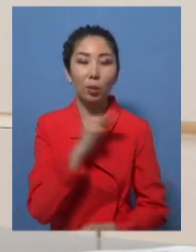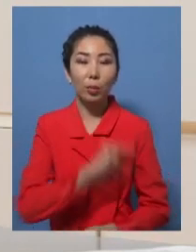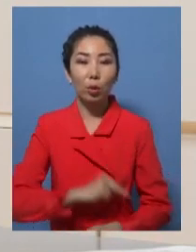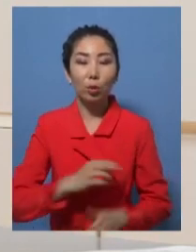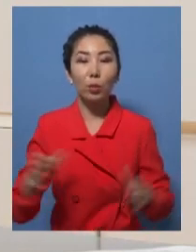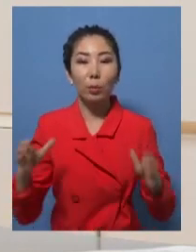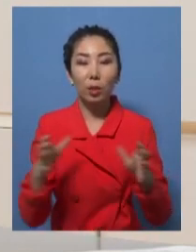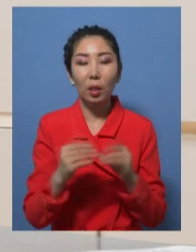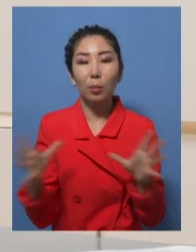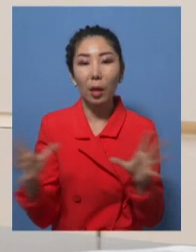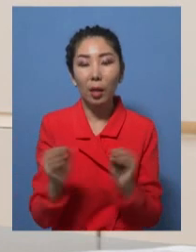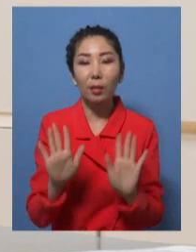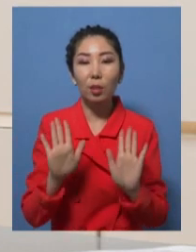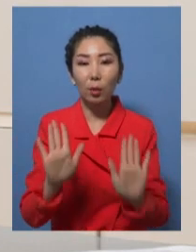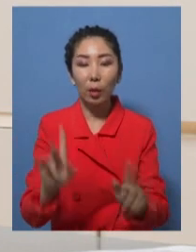тікелей байланысу арқылы